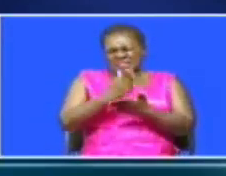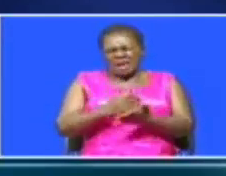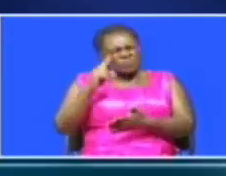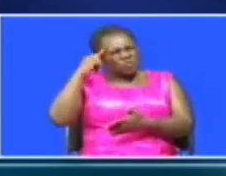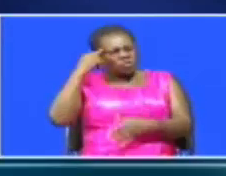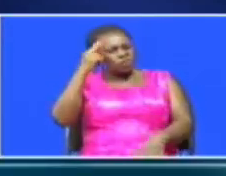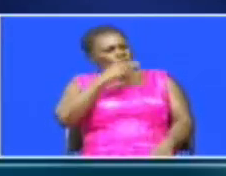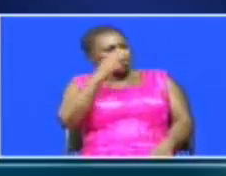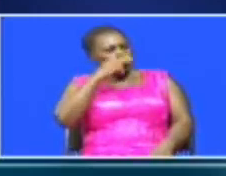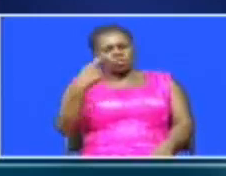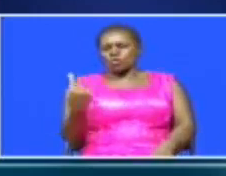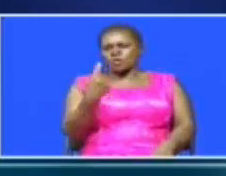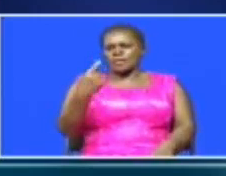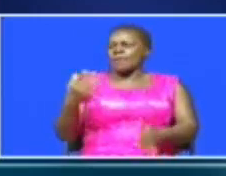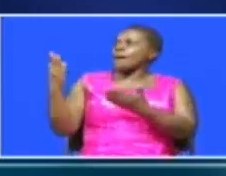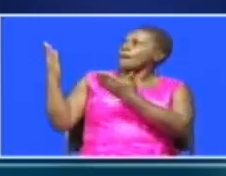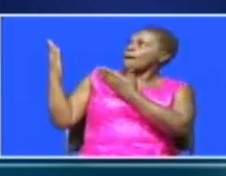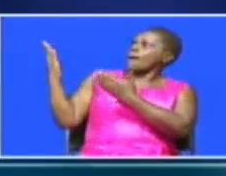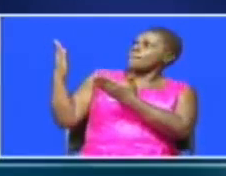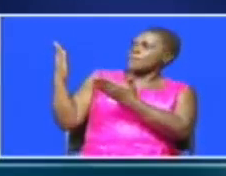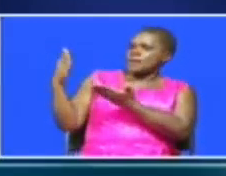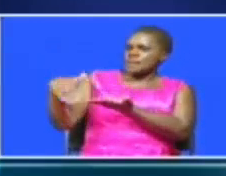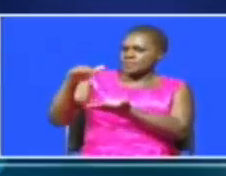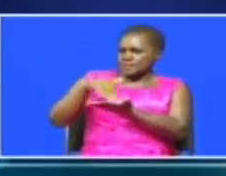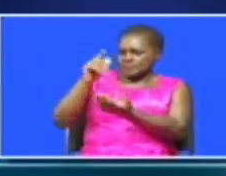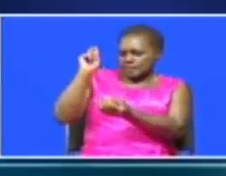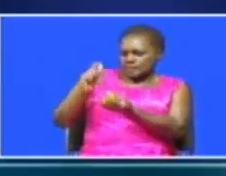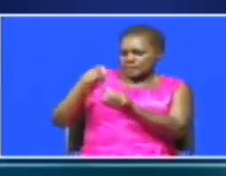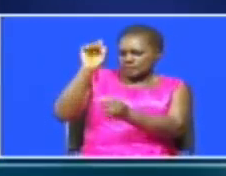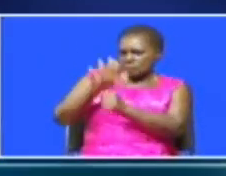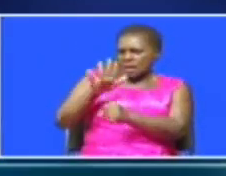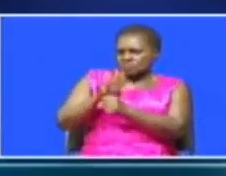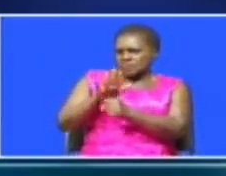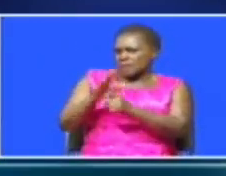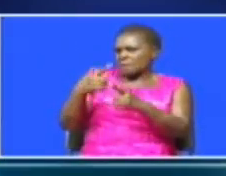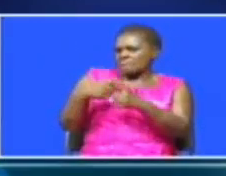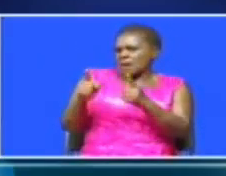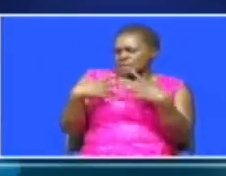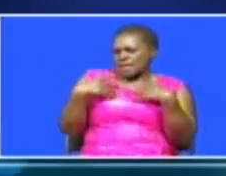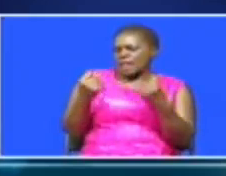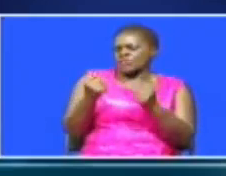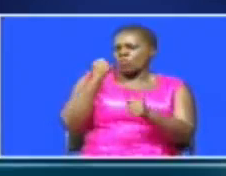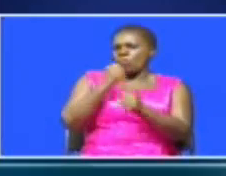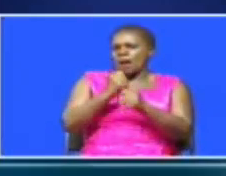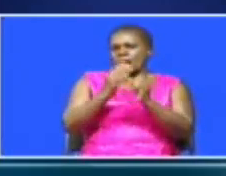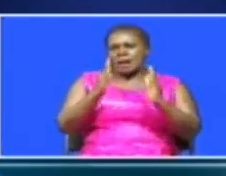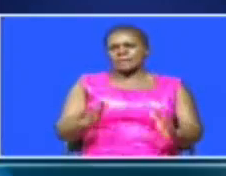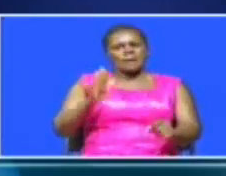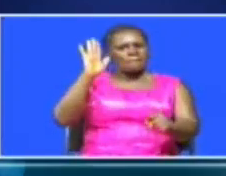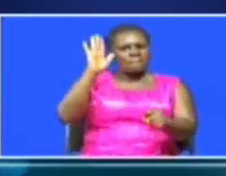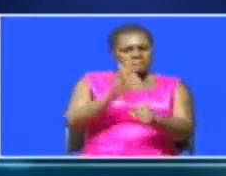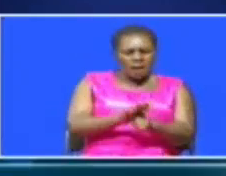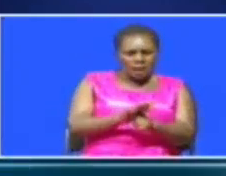mzaha tu. Papa hapa kuna kituo cha kuwapima watu kwa wingi, ila wahudumu wa afya wanaonekana kuwa